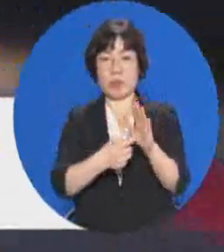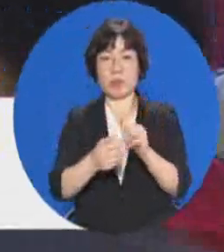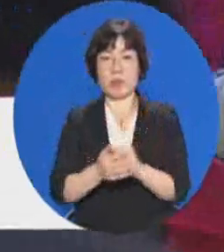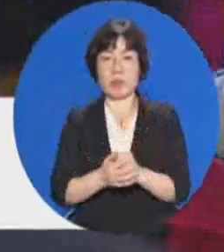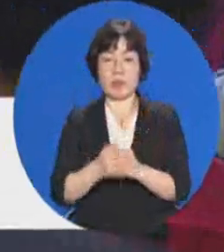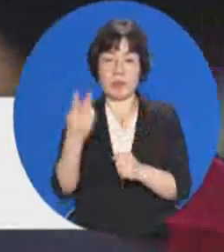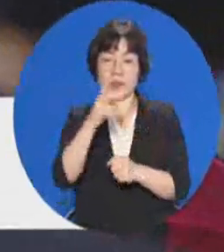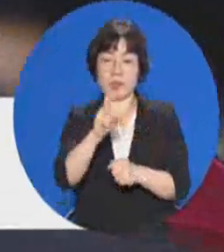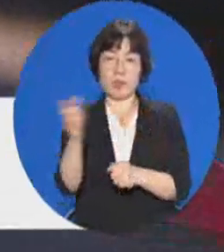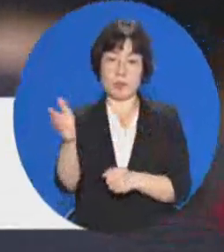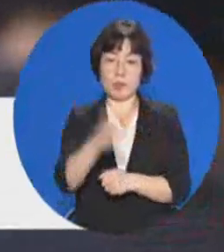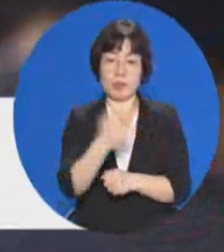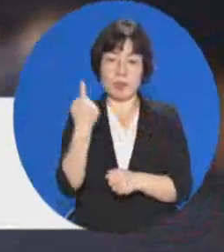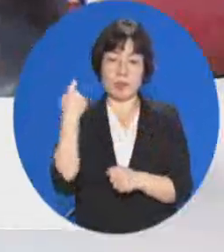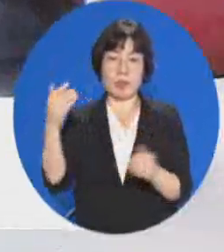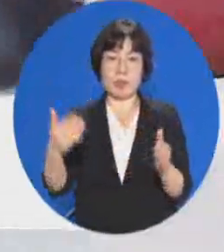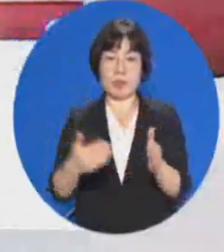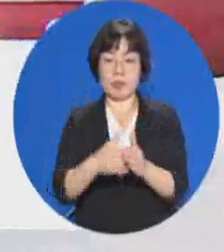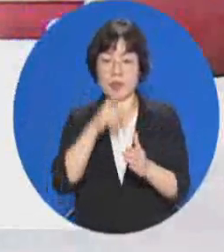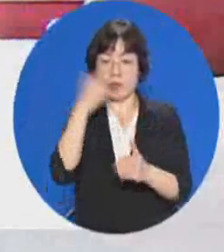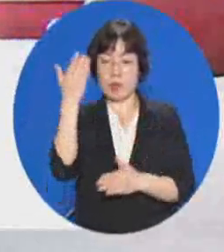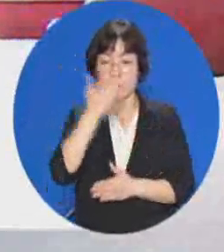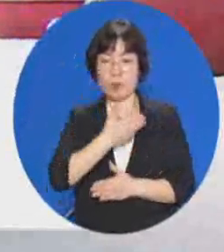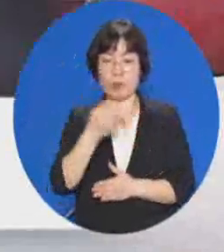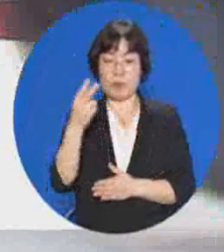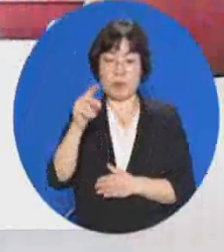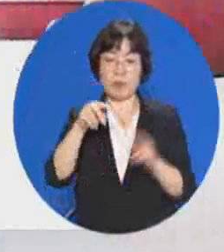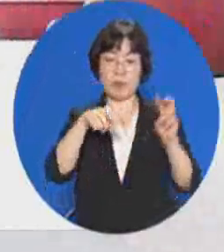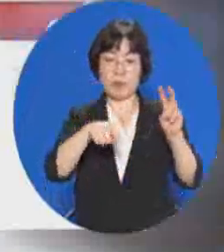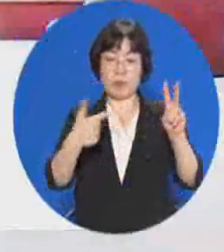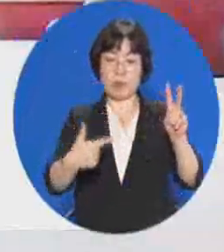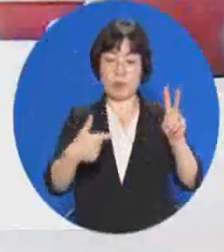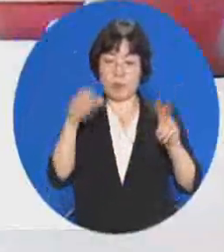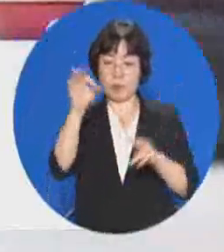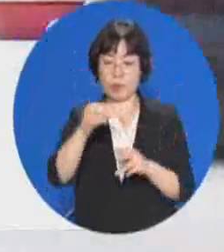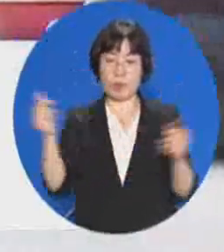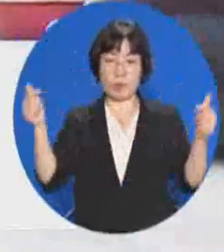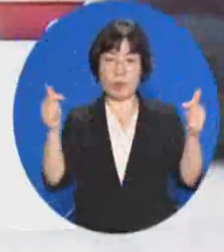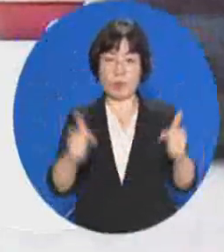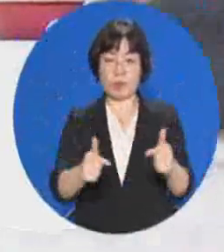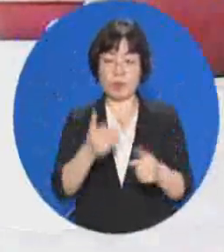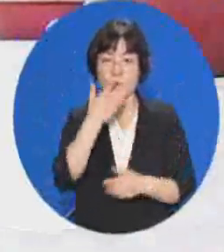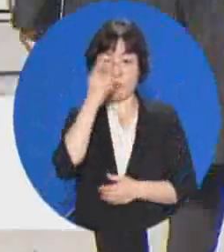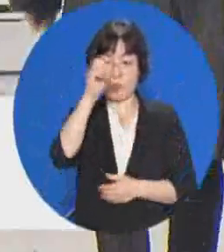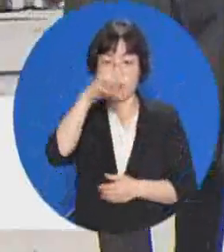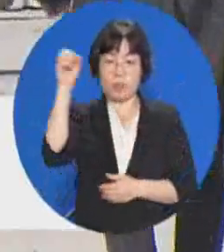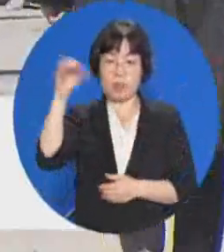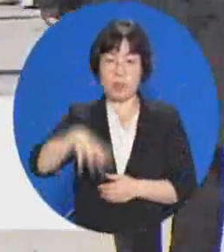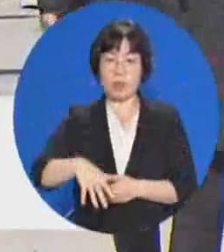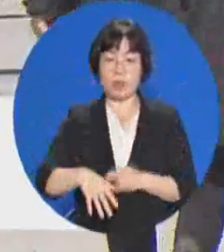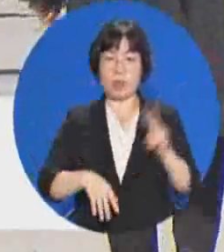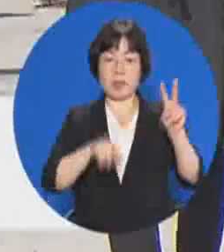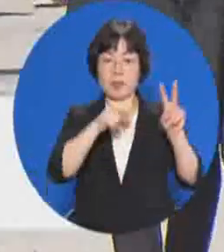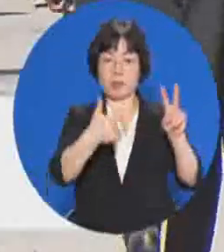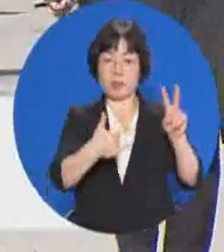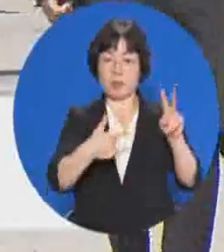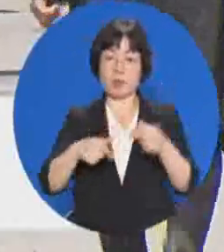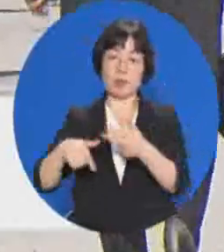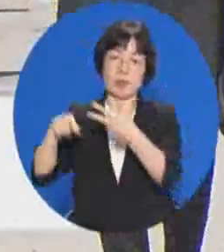지난 2010년부터 지난해까지 여수의 인구는 3.6% 준 반면 순천과 광양은 각각